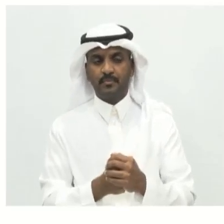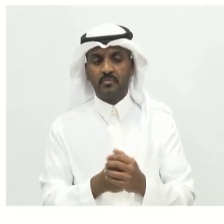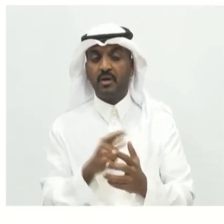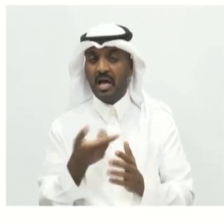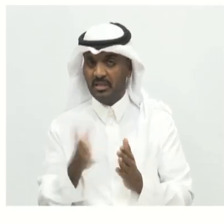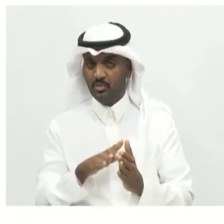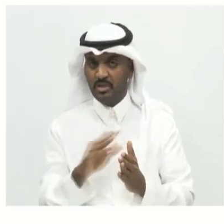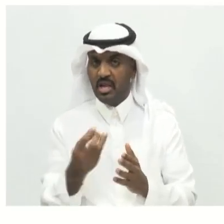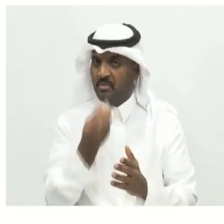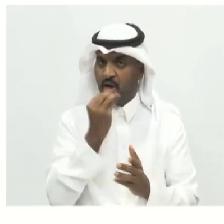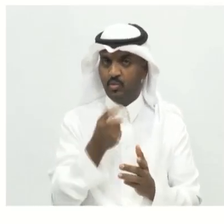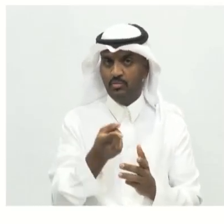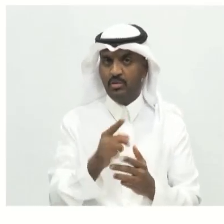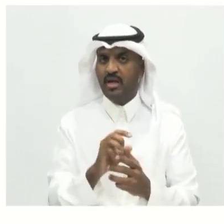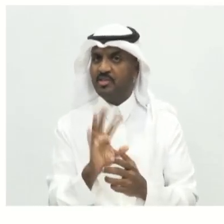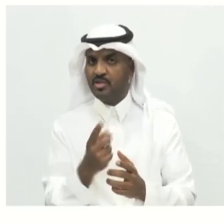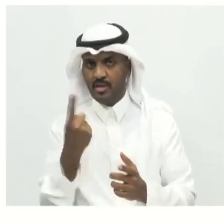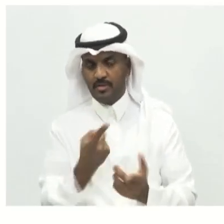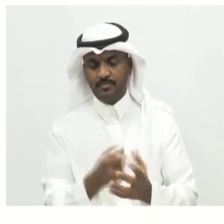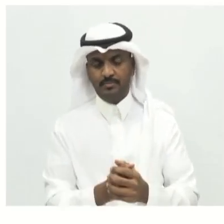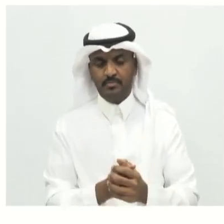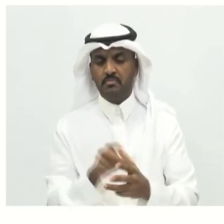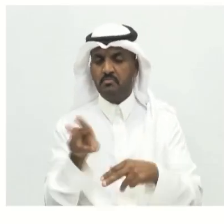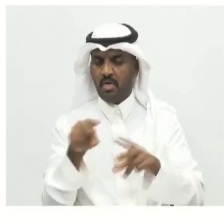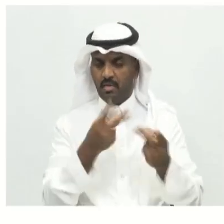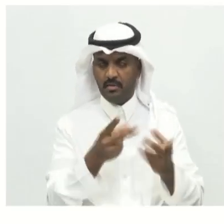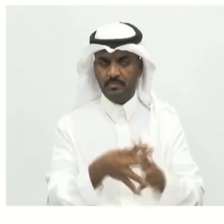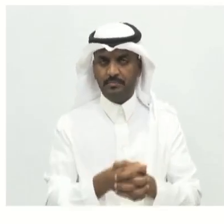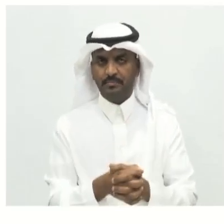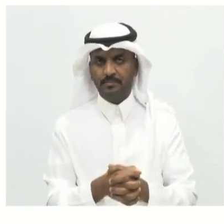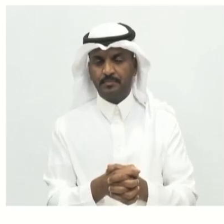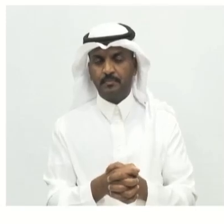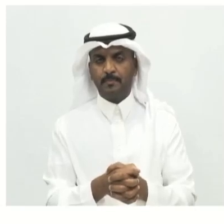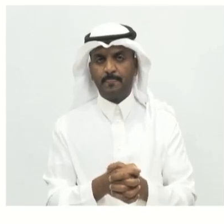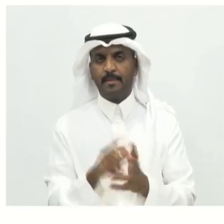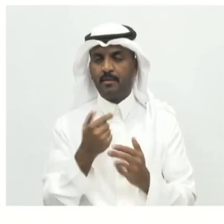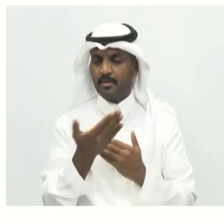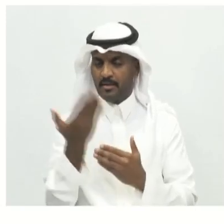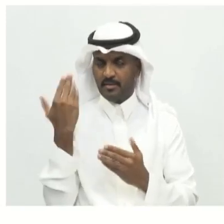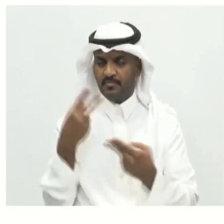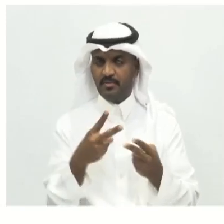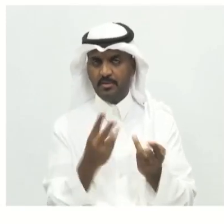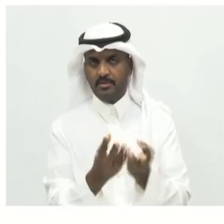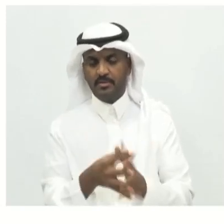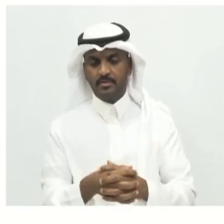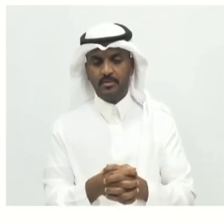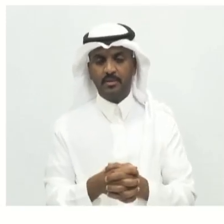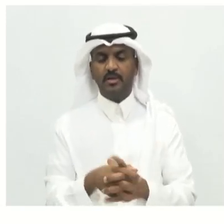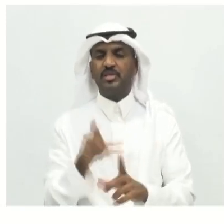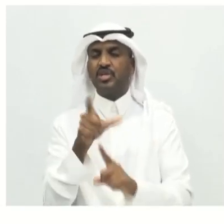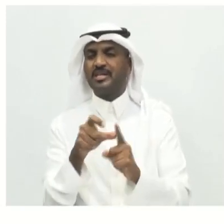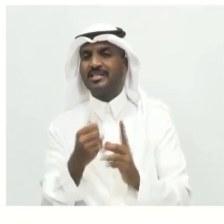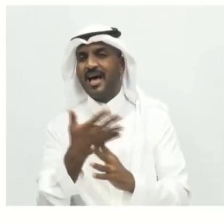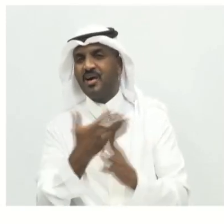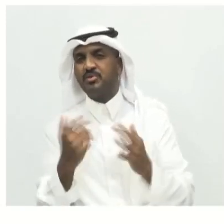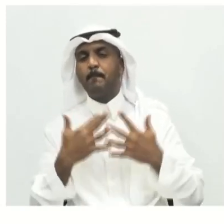يموت اذا لم يفعل هذا الامر مثلا على سبيل المثال كما ذكرنا في بدايه درسنا شخص خرج